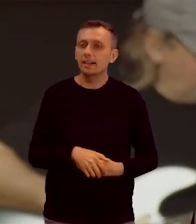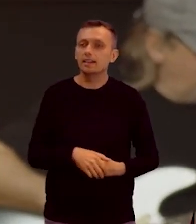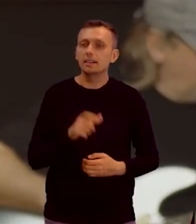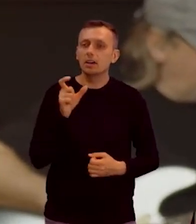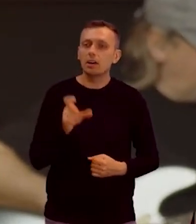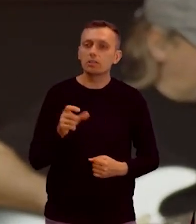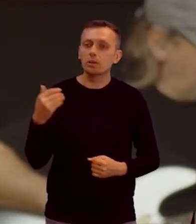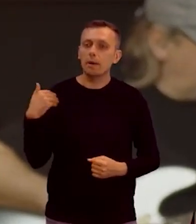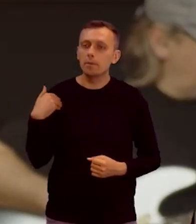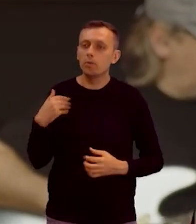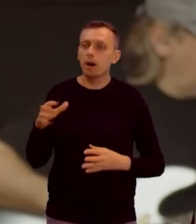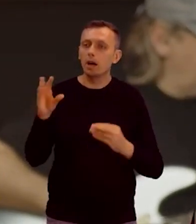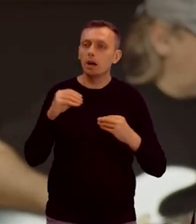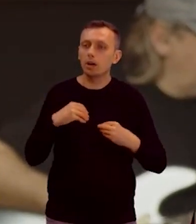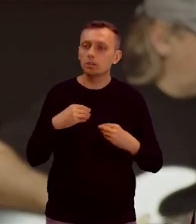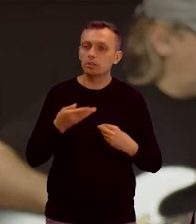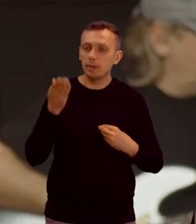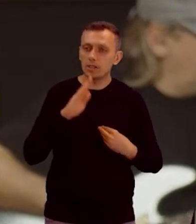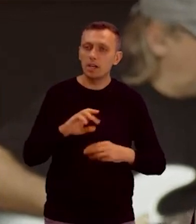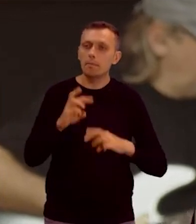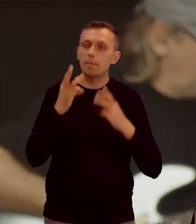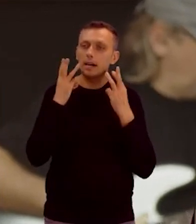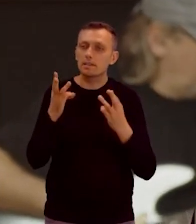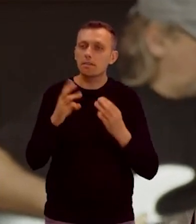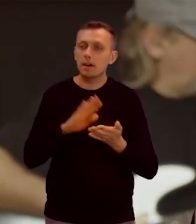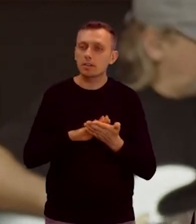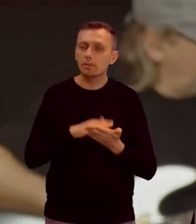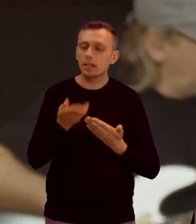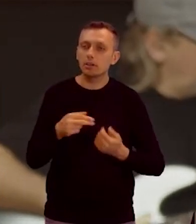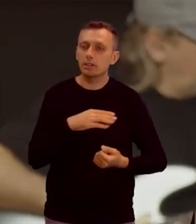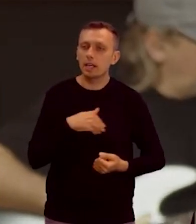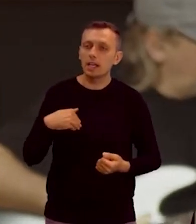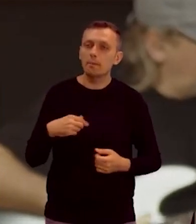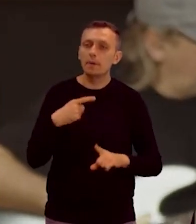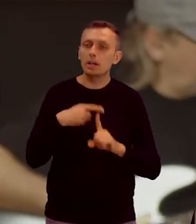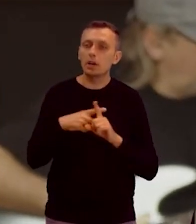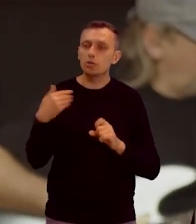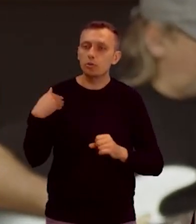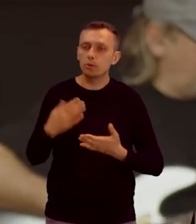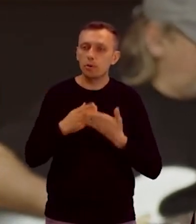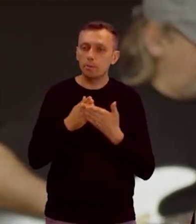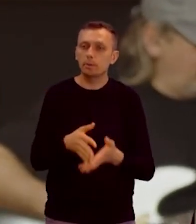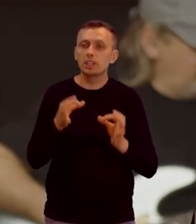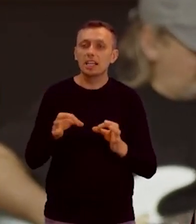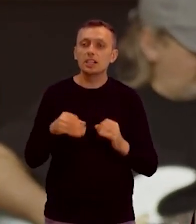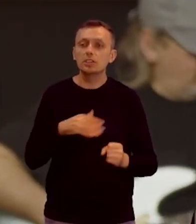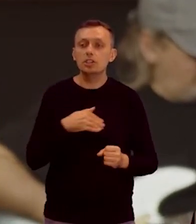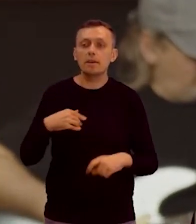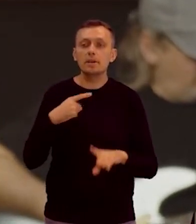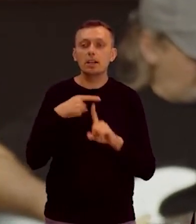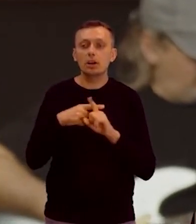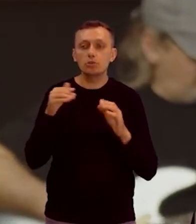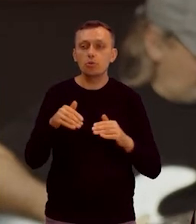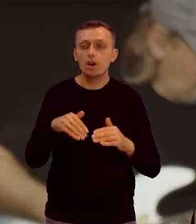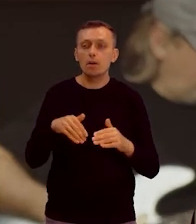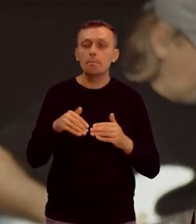Warszawy. Człowiek roku, to my jako Kościół stanęliśmy też za tą osobą, a dzisiaj możemy stanąć za dziećmi, które są tak